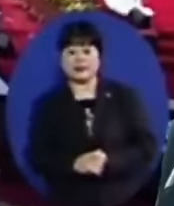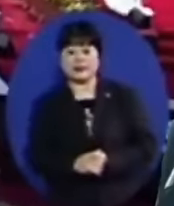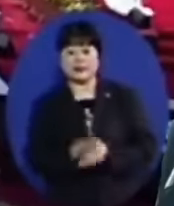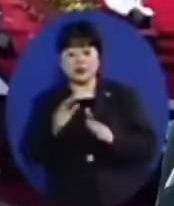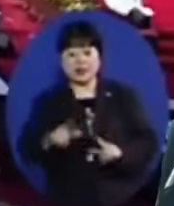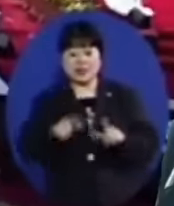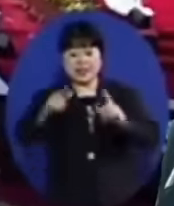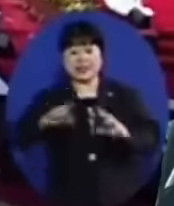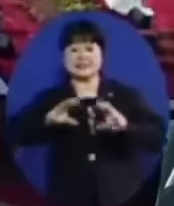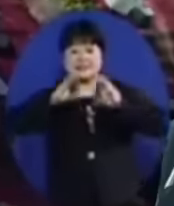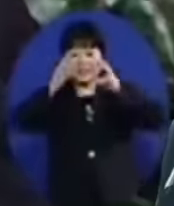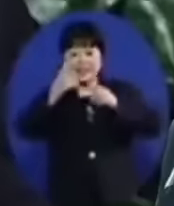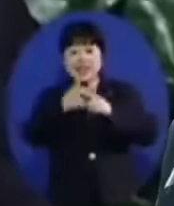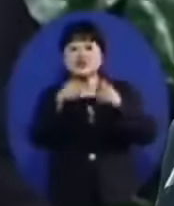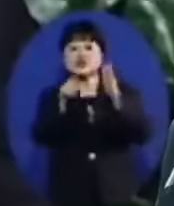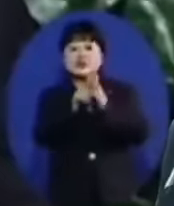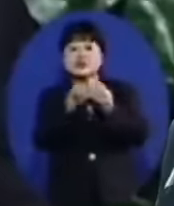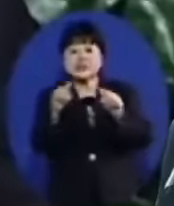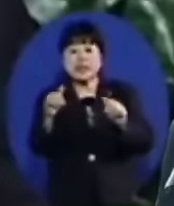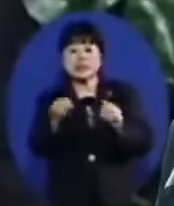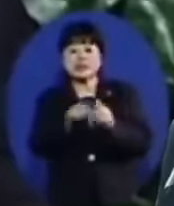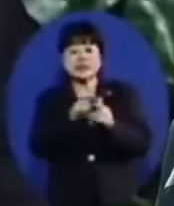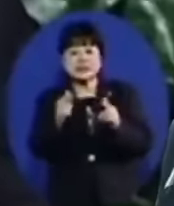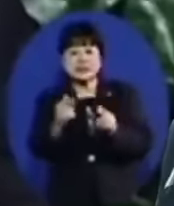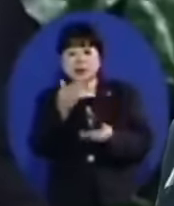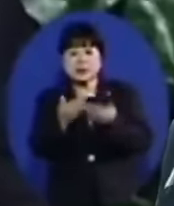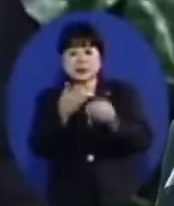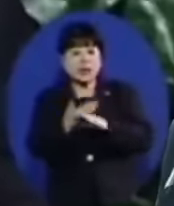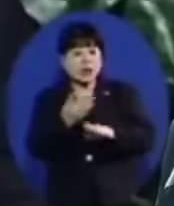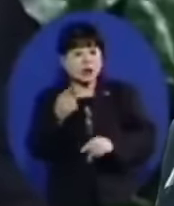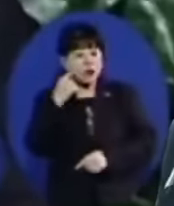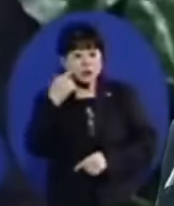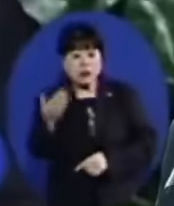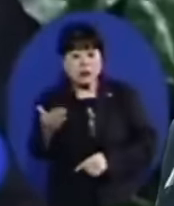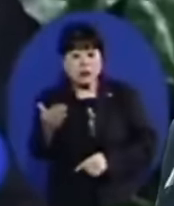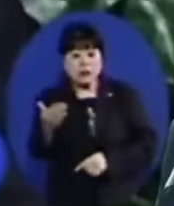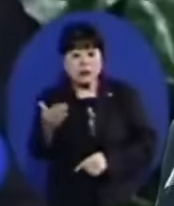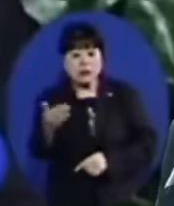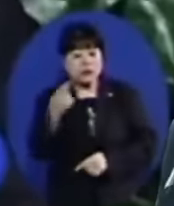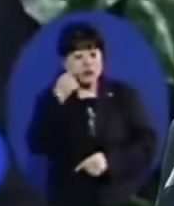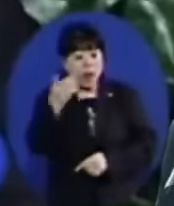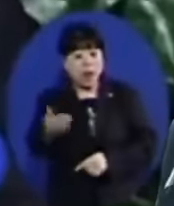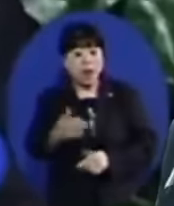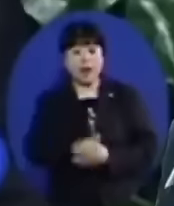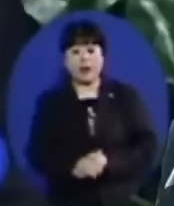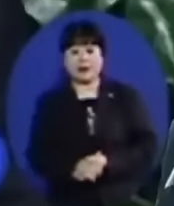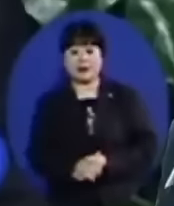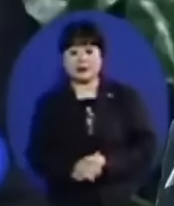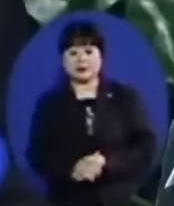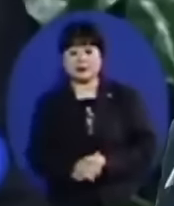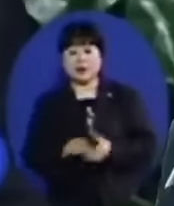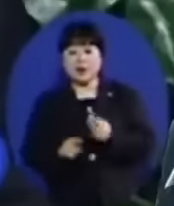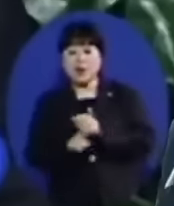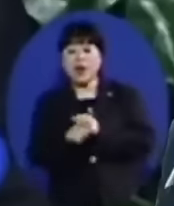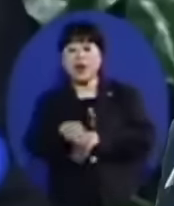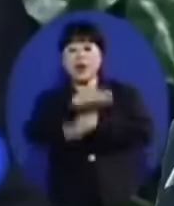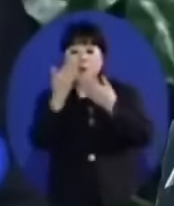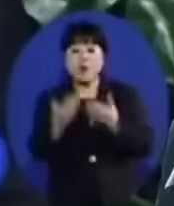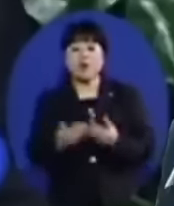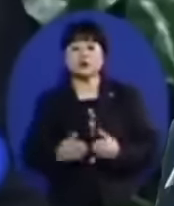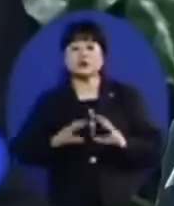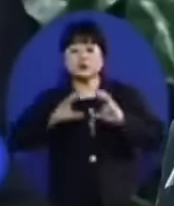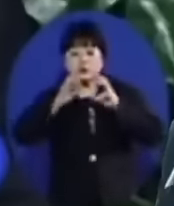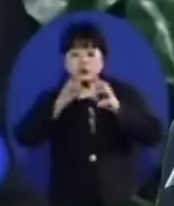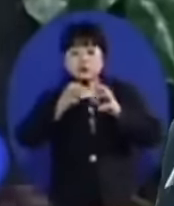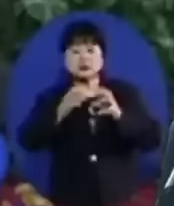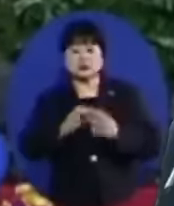오늘날 이 세상에 예수 믿는 사람과 안 믿는 사람이 무슨 차이가 있느냐고 물을 것입니다. 왜냐하면 모두 다 지구라는